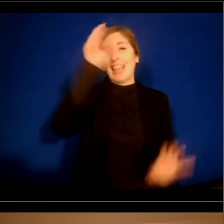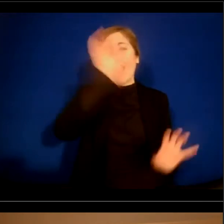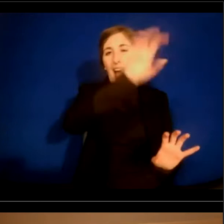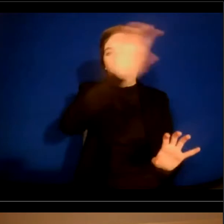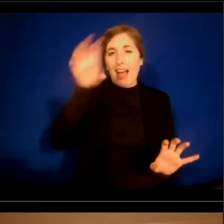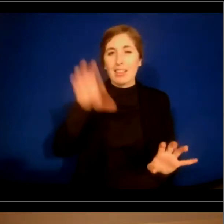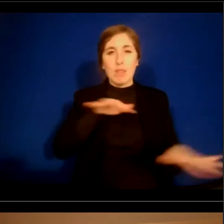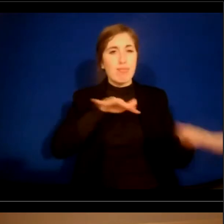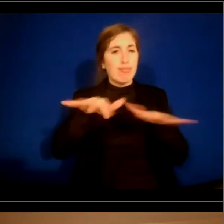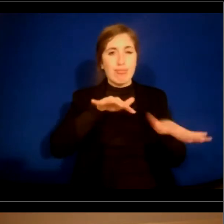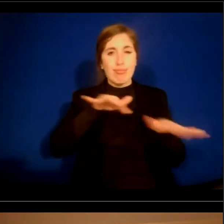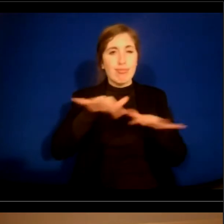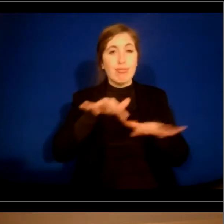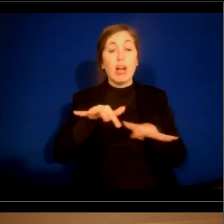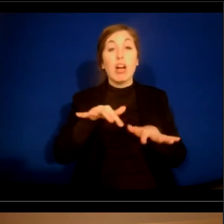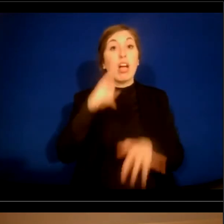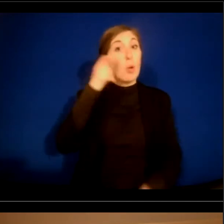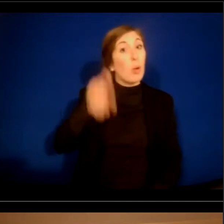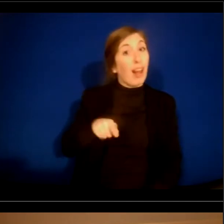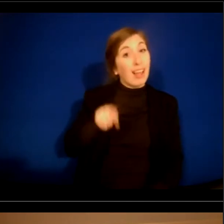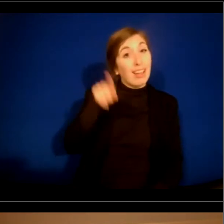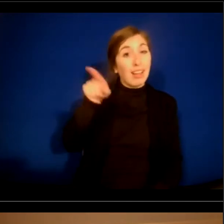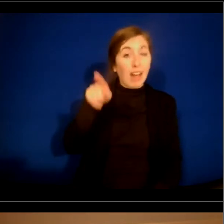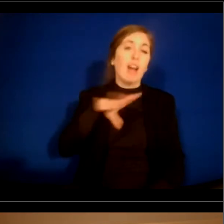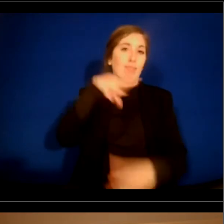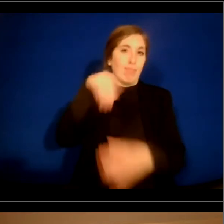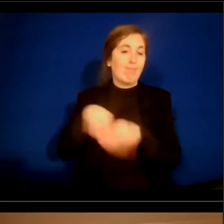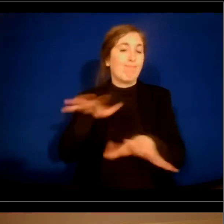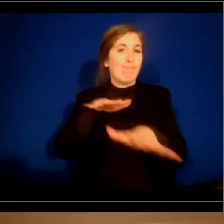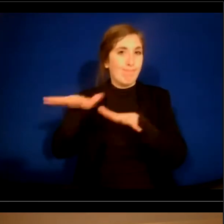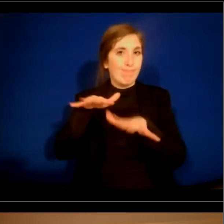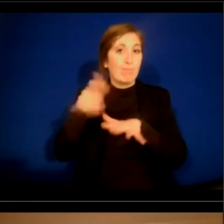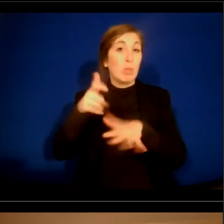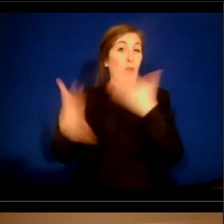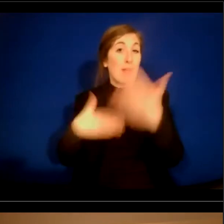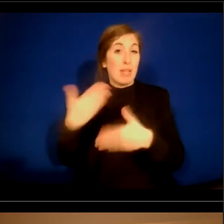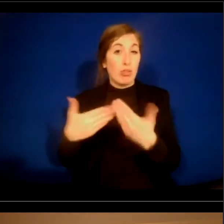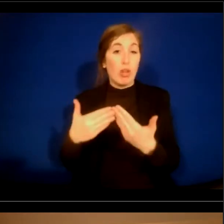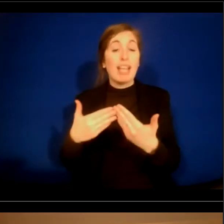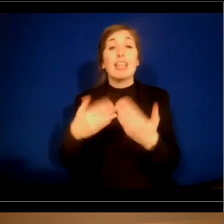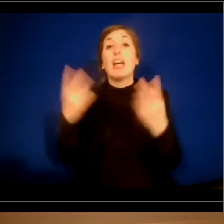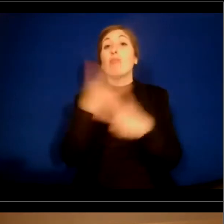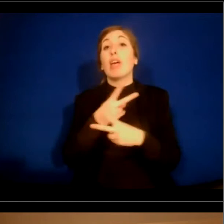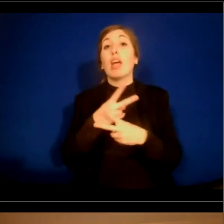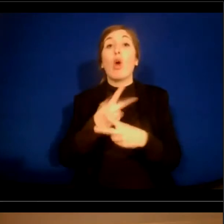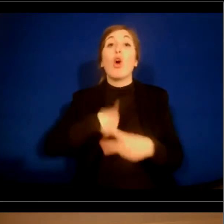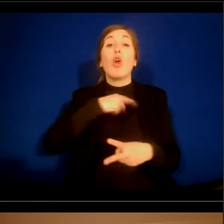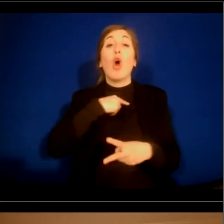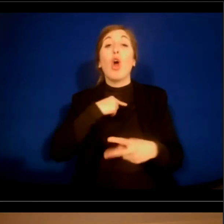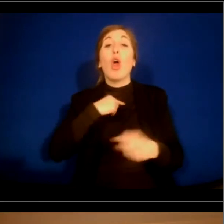come risposta all'emergenza in Ucraina, siamo operativi in Polonia e in Moldavia. Io personalmente